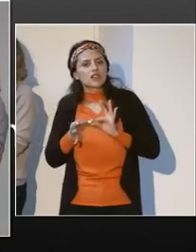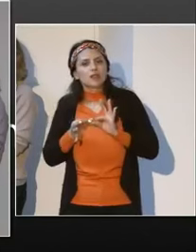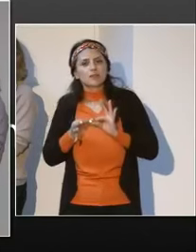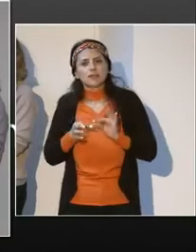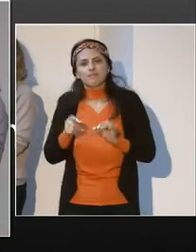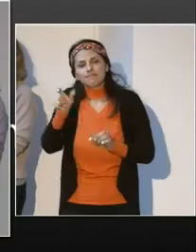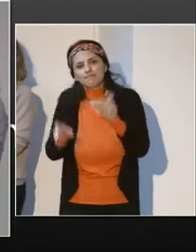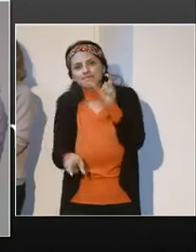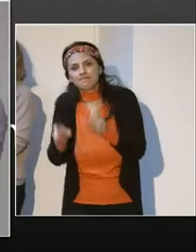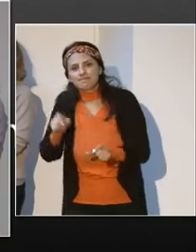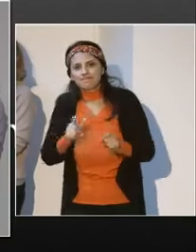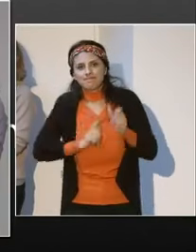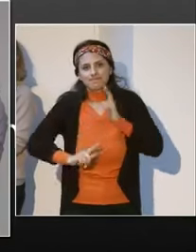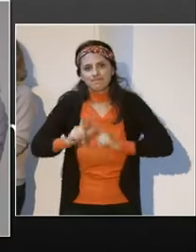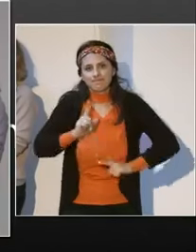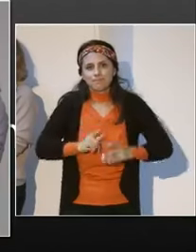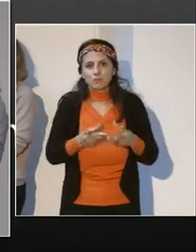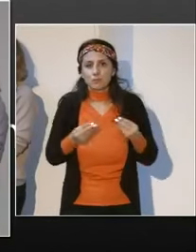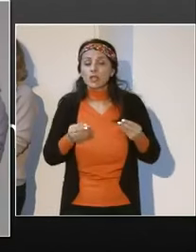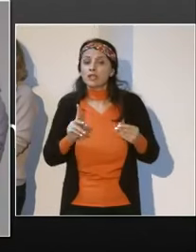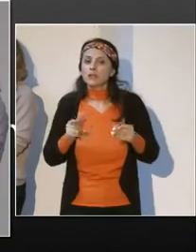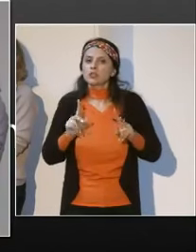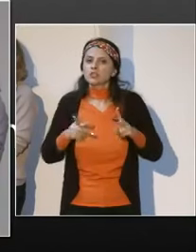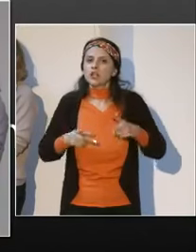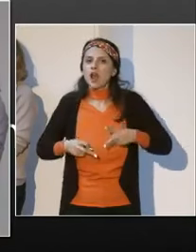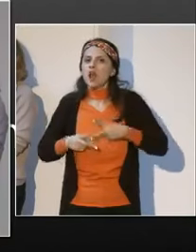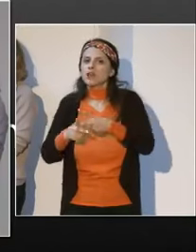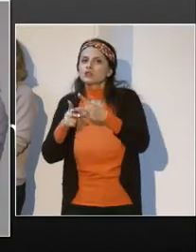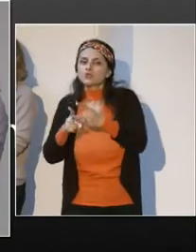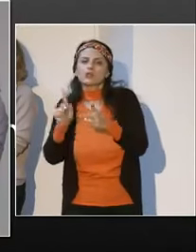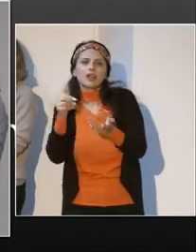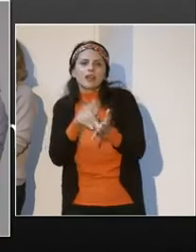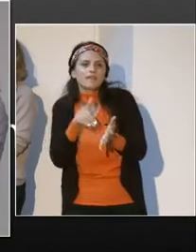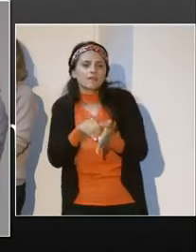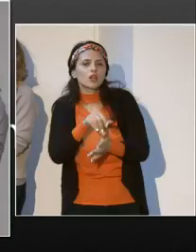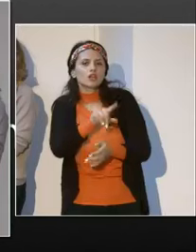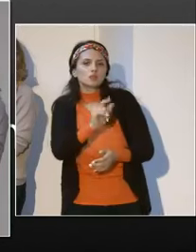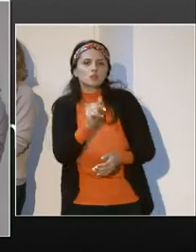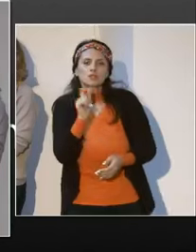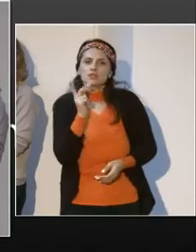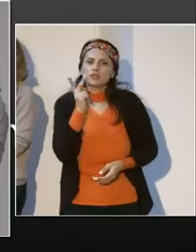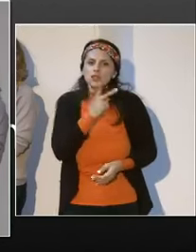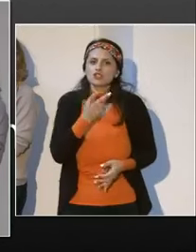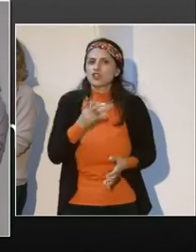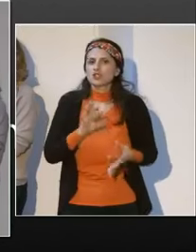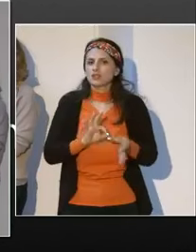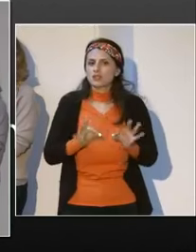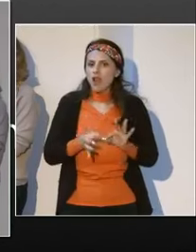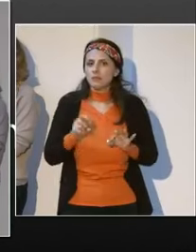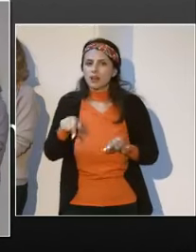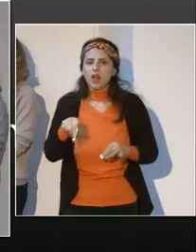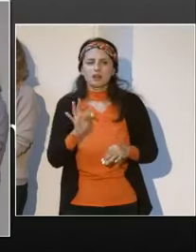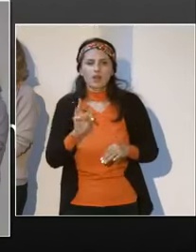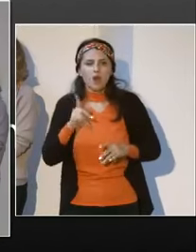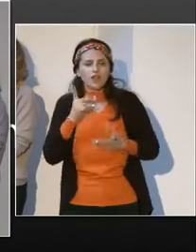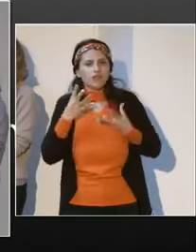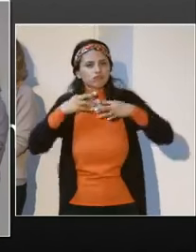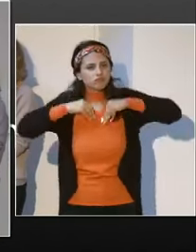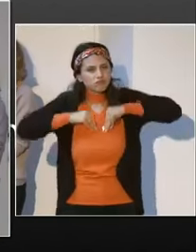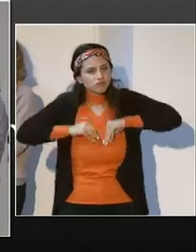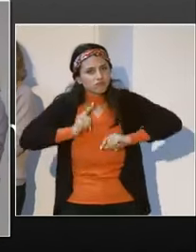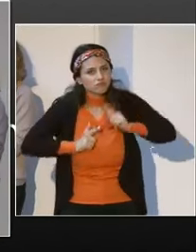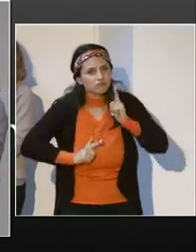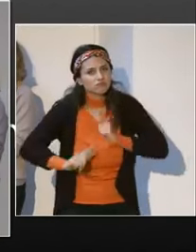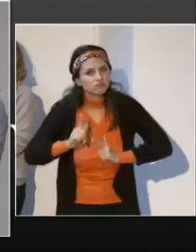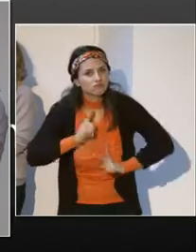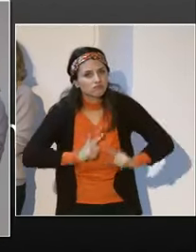ale traficului trebuie sa fie adaptat nevoilor lor trebuie sa inteleaga Ce inseamna o astfel de traumă cum trebuie abordat cum trebuie